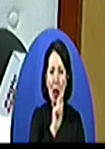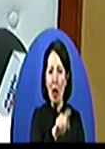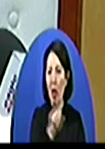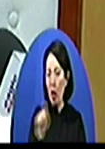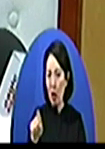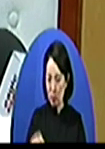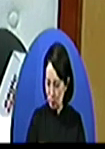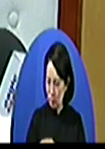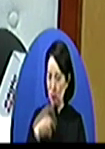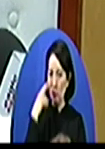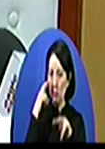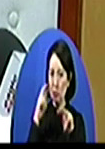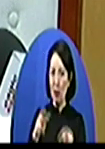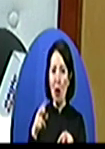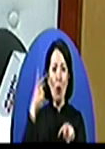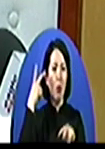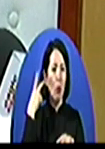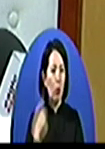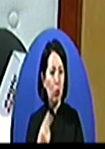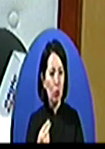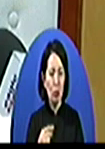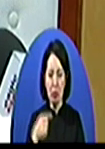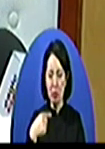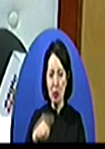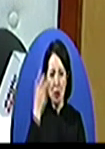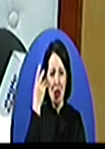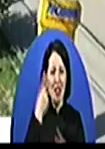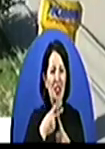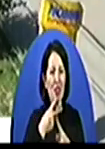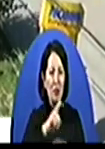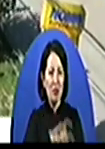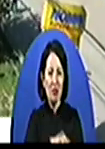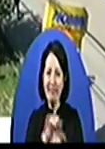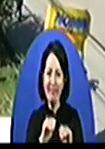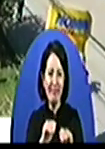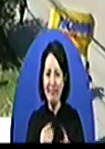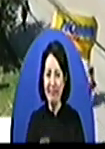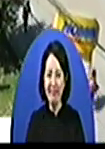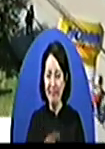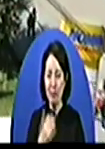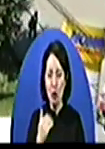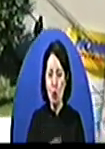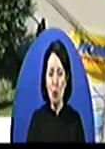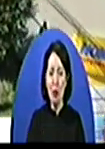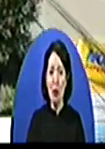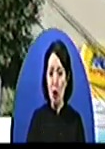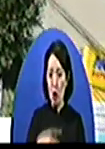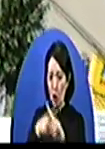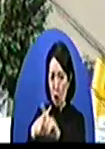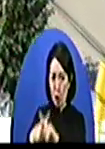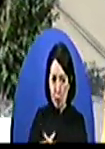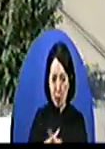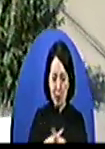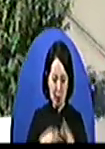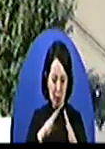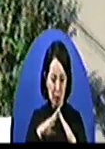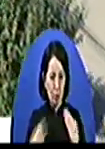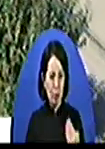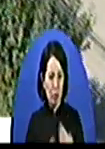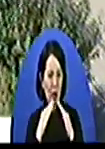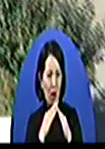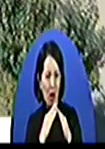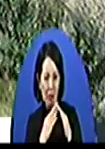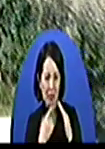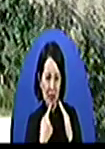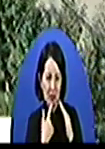малчтад тэр тэл хичээл бол хүрхгүй байл. Хүл хорой тогтоосон үед айл өрхүүдийн амжиргаа хүндэрч ахуйн хүрээний маргаан ихсэж